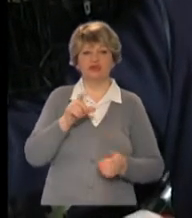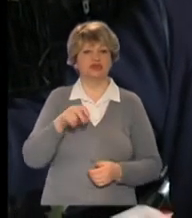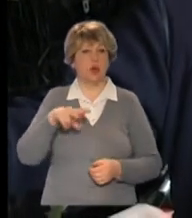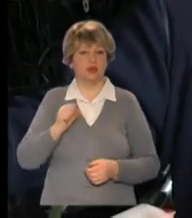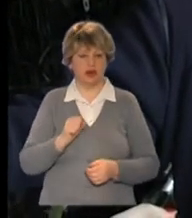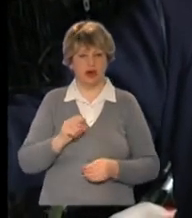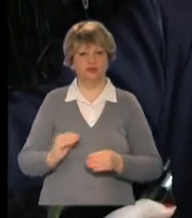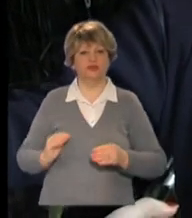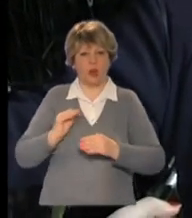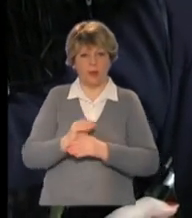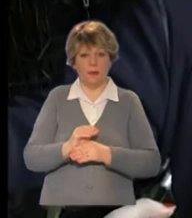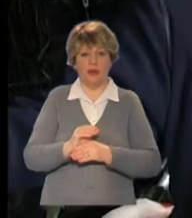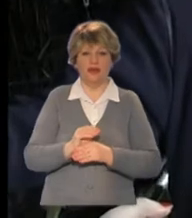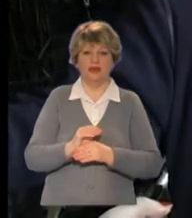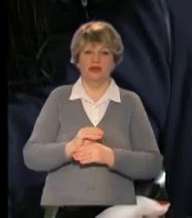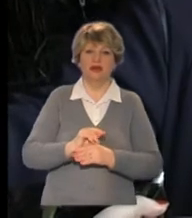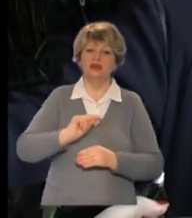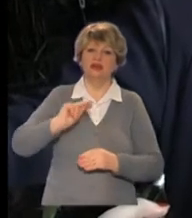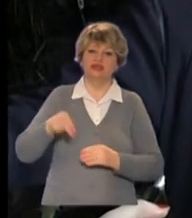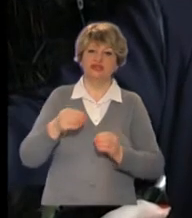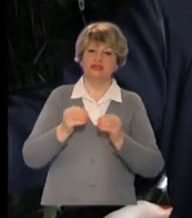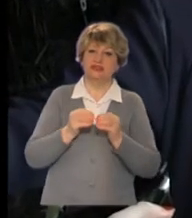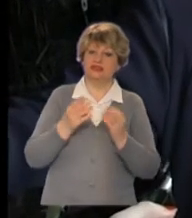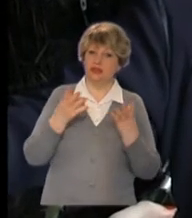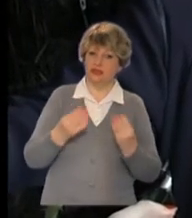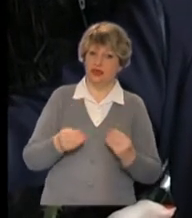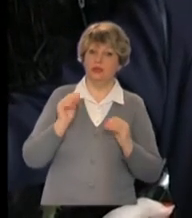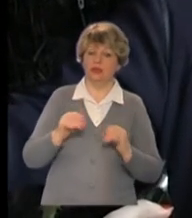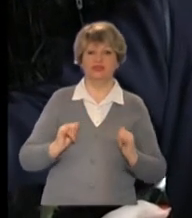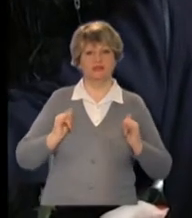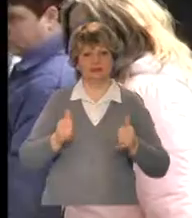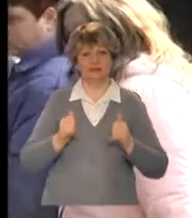був фосфат. А через днів 10